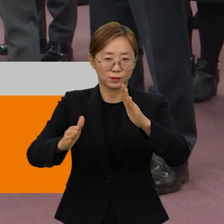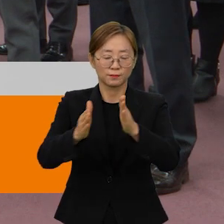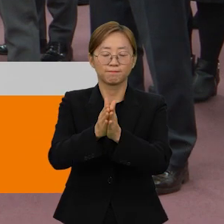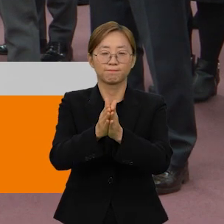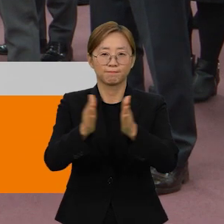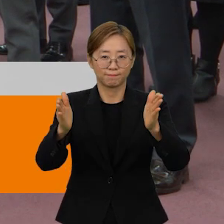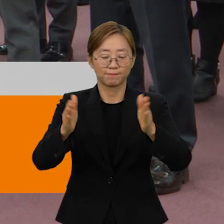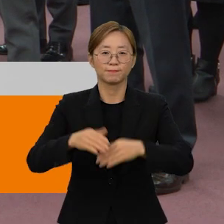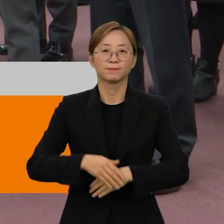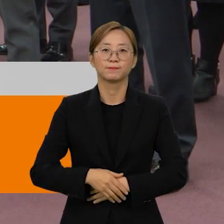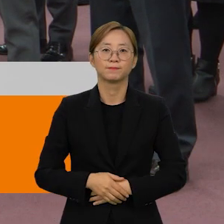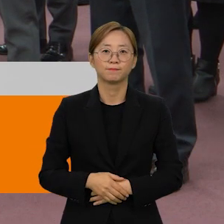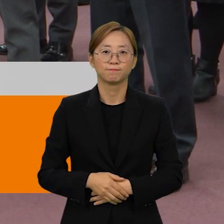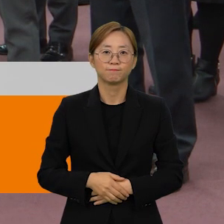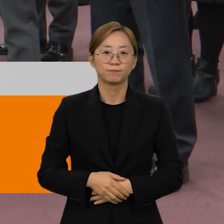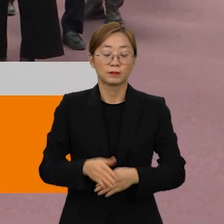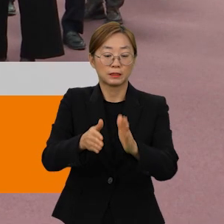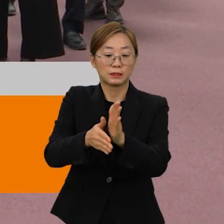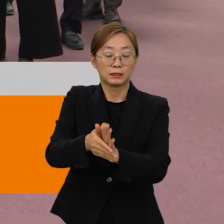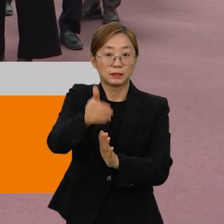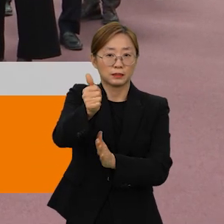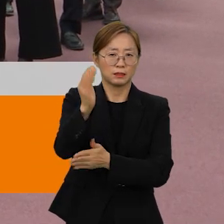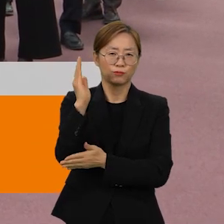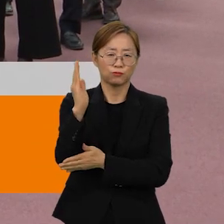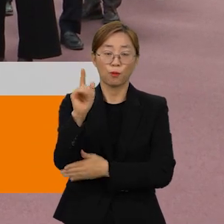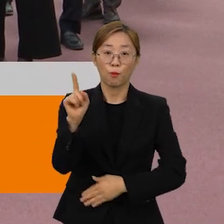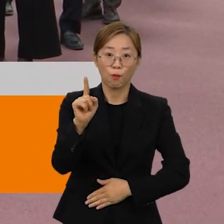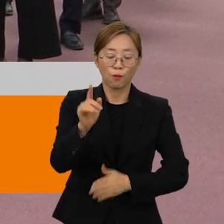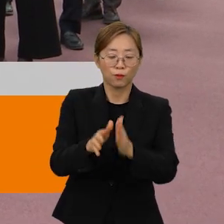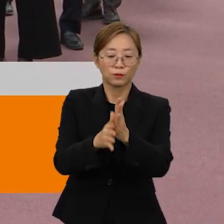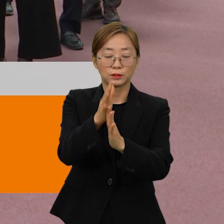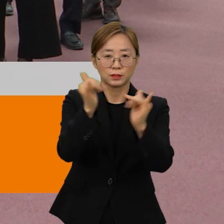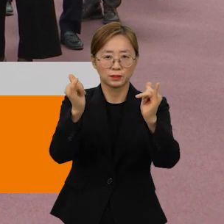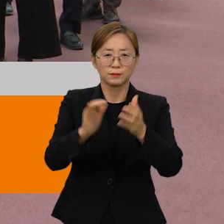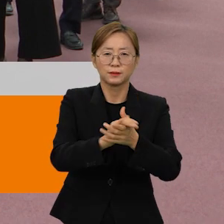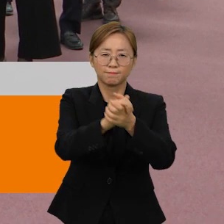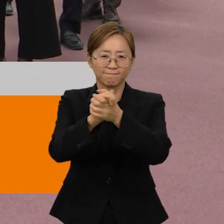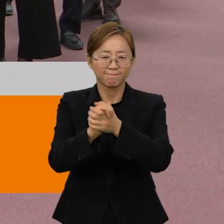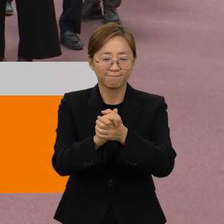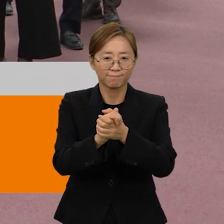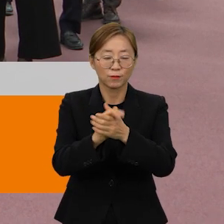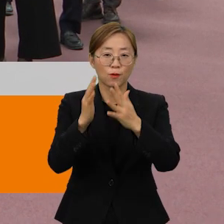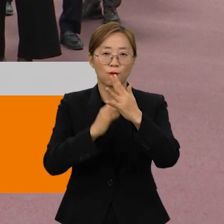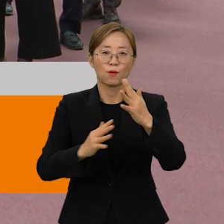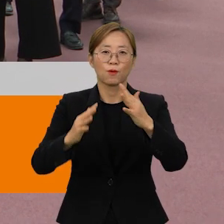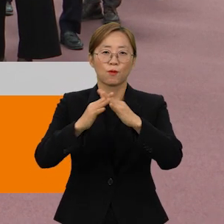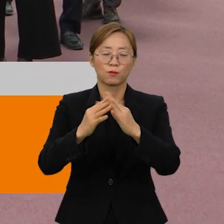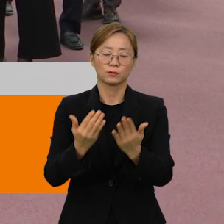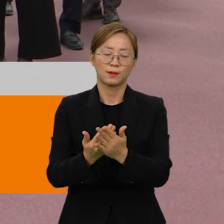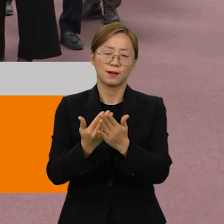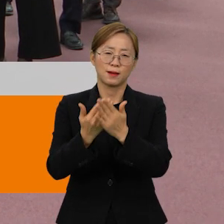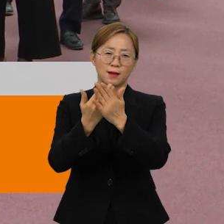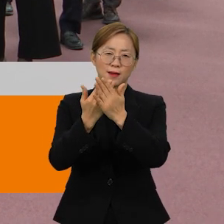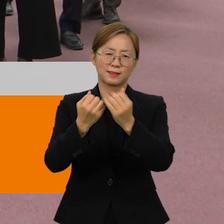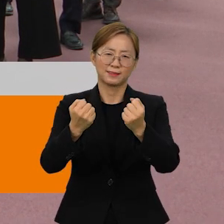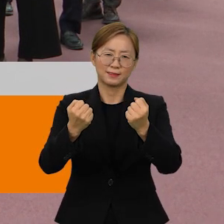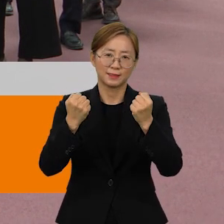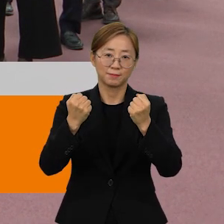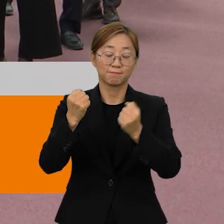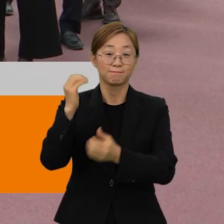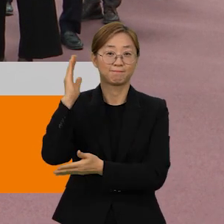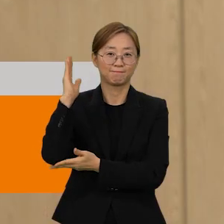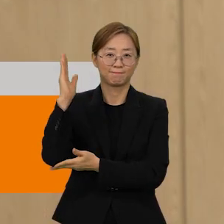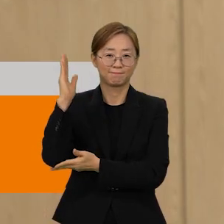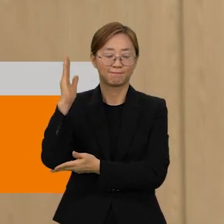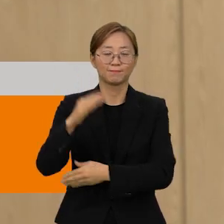업무를 시작했는데요. 이 자리에서 최연철 시장은 시민과의 화합을 통해 공주시의 더 나은 미래를 위해